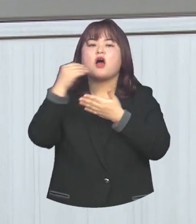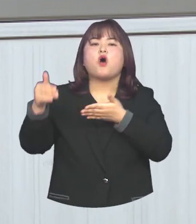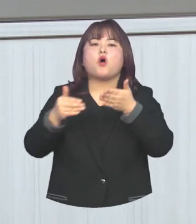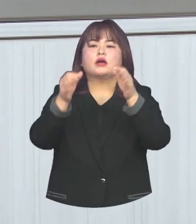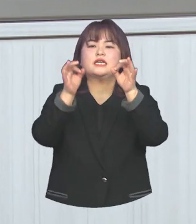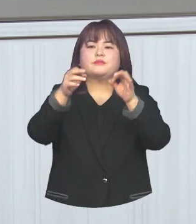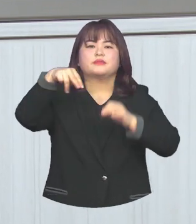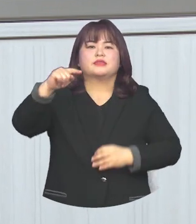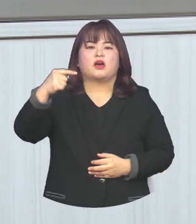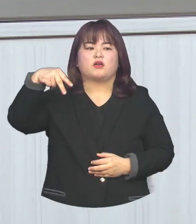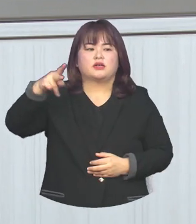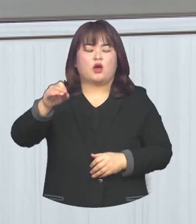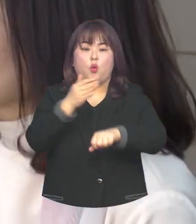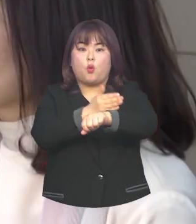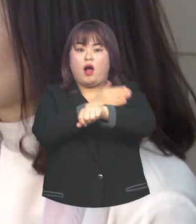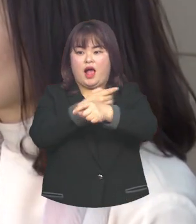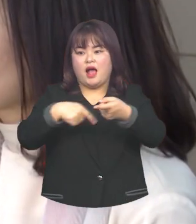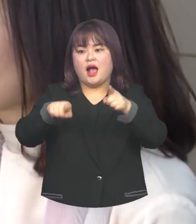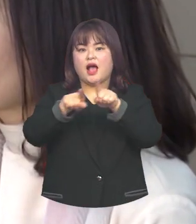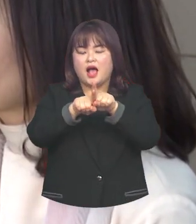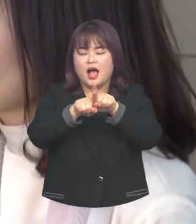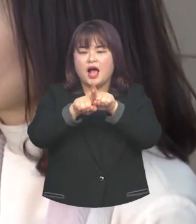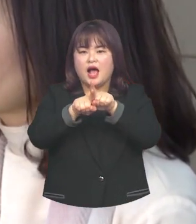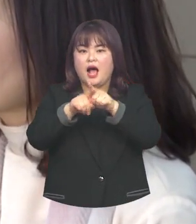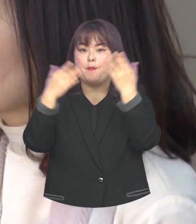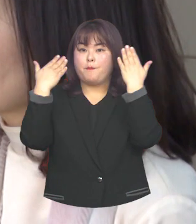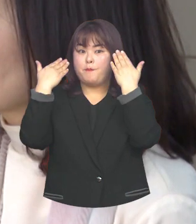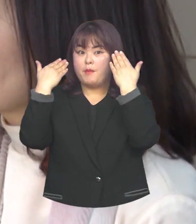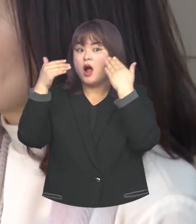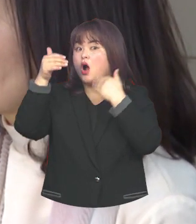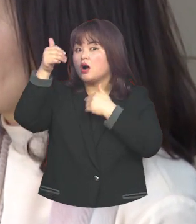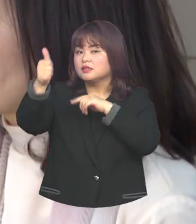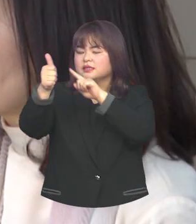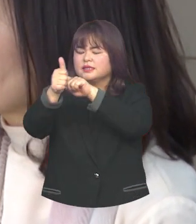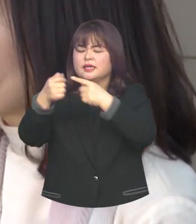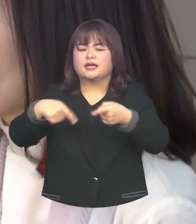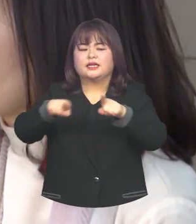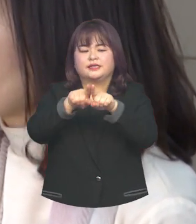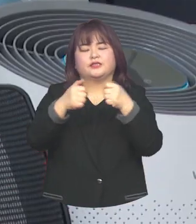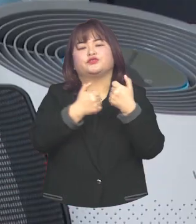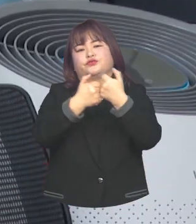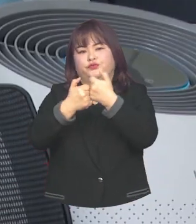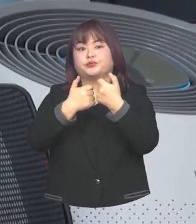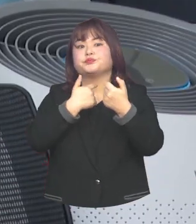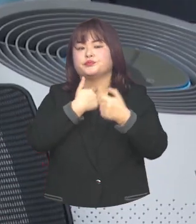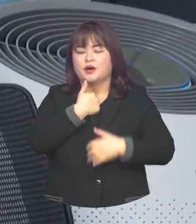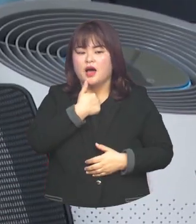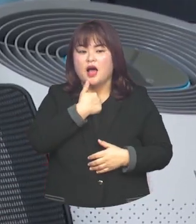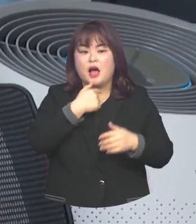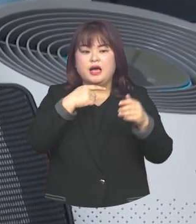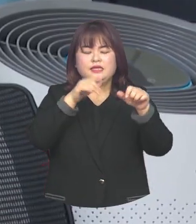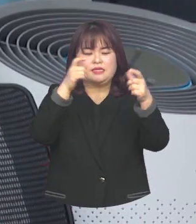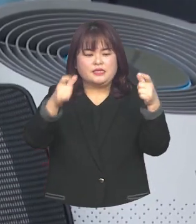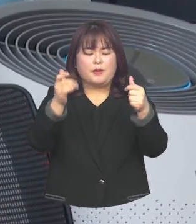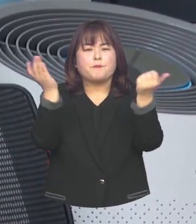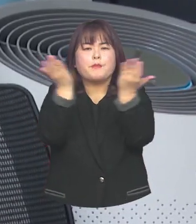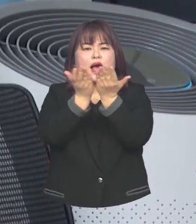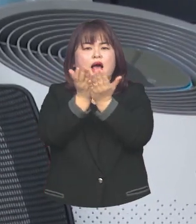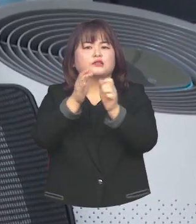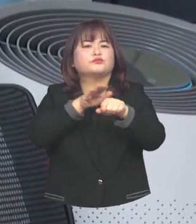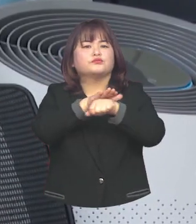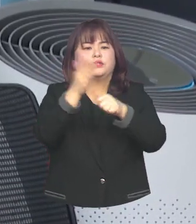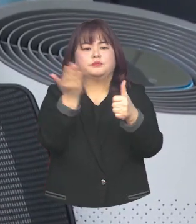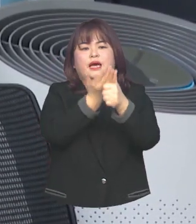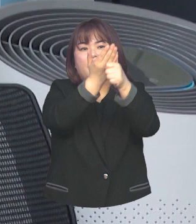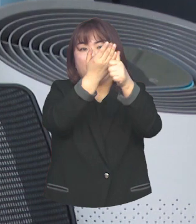김선경 진로직업 교육과장과 정석진 용인 바이오고 교장과 함께 회의를 갖고 지역 맞춤형 인재 육성